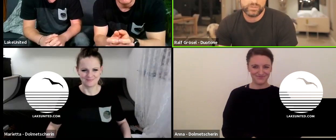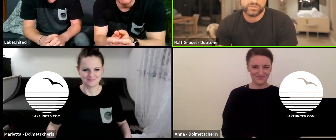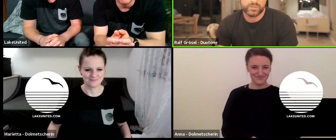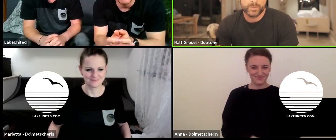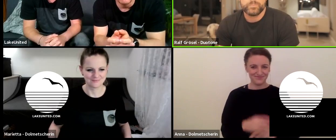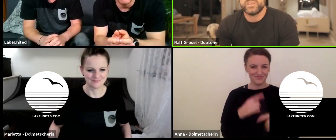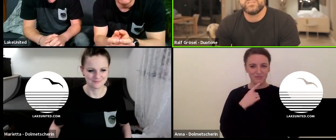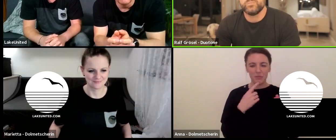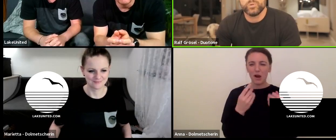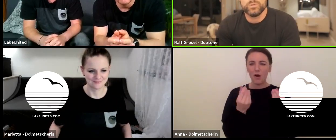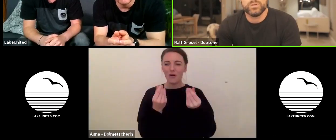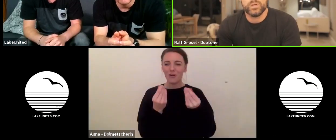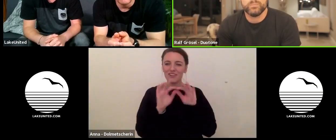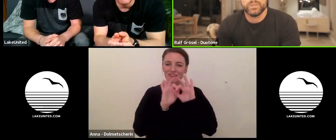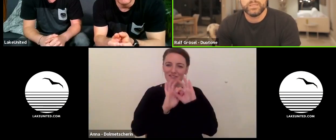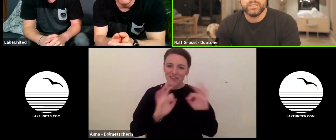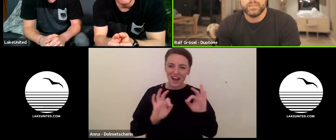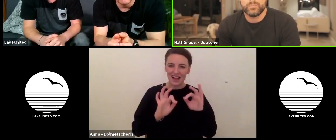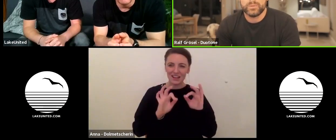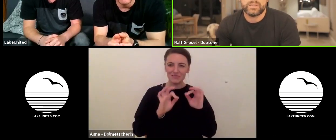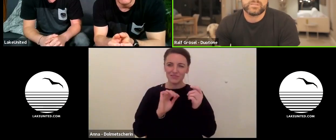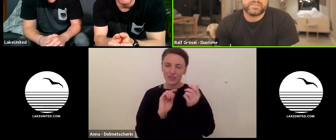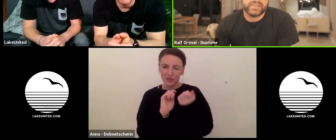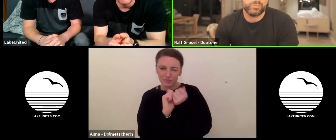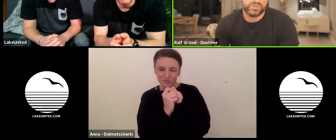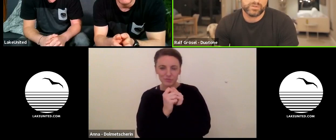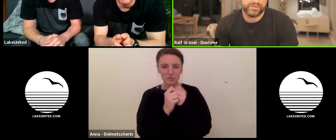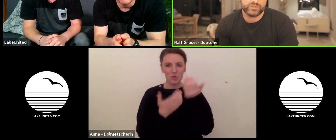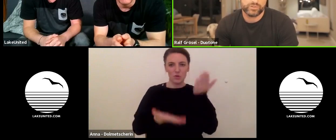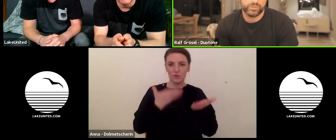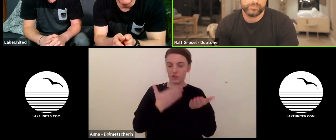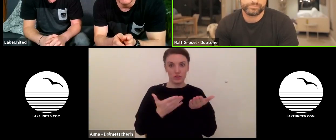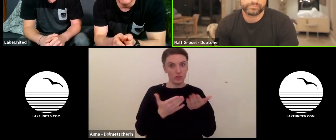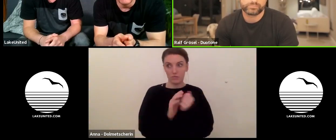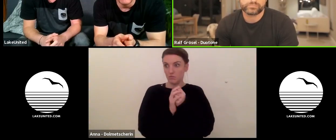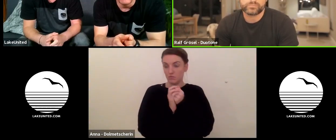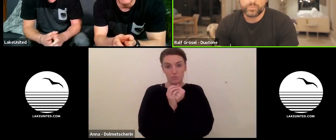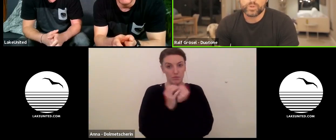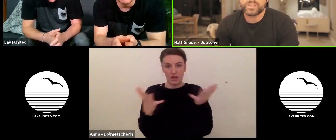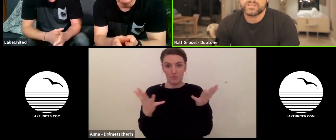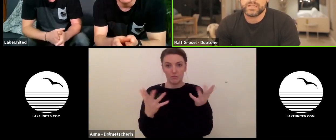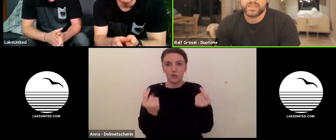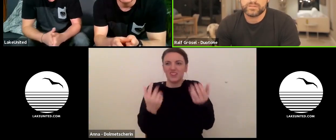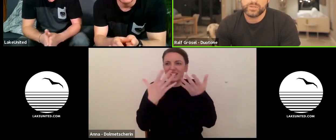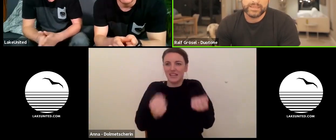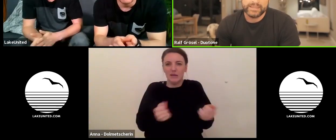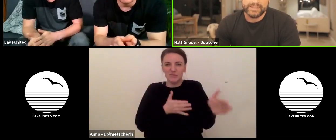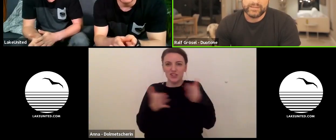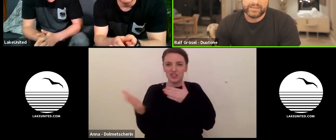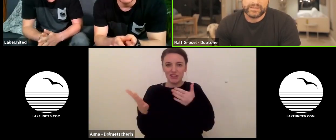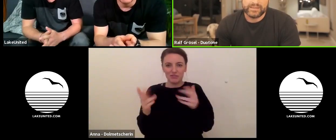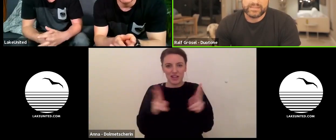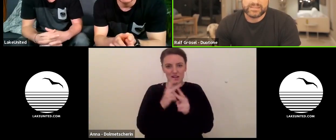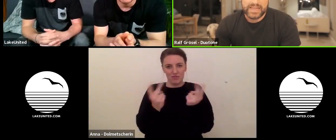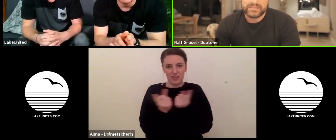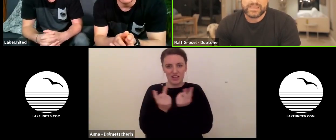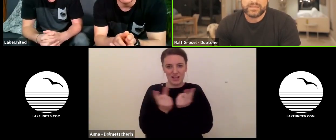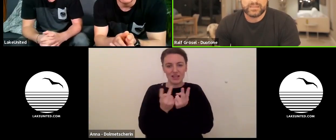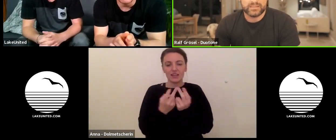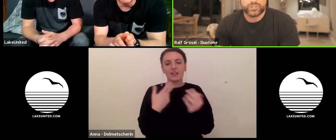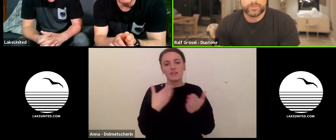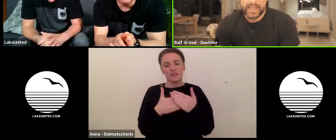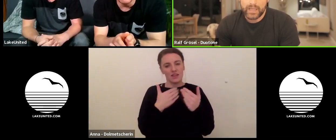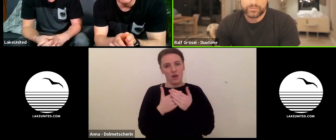so groß, dass ich im Grunde genommen das Ergebnis verfälschen würde. Und das ist halt also, es ist